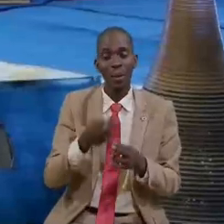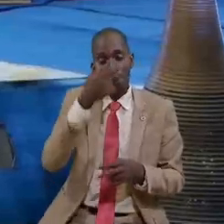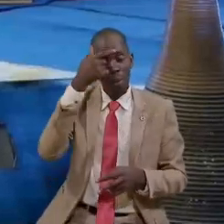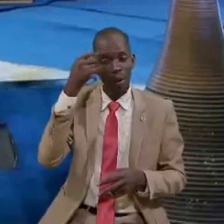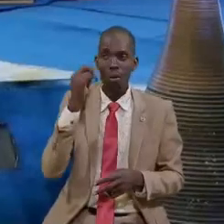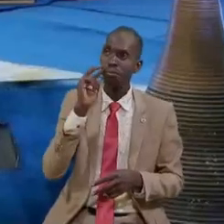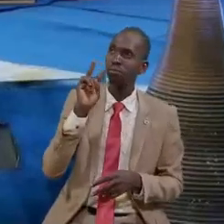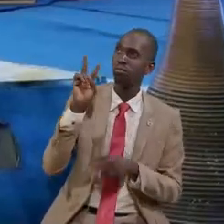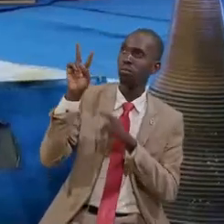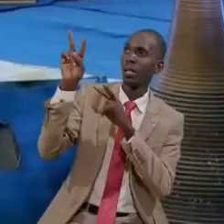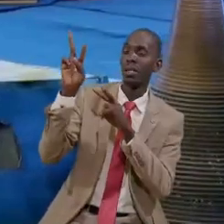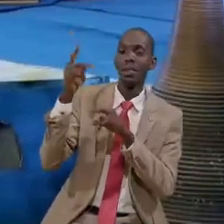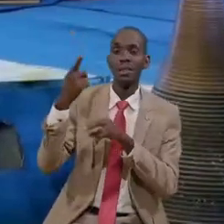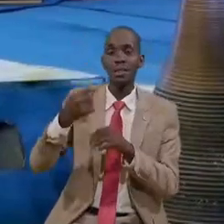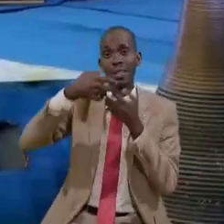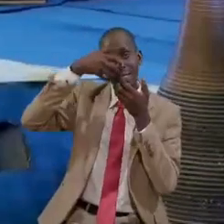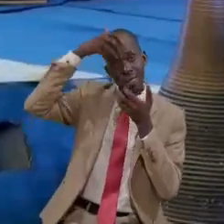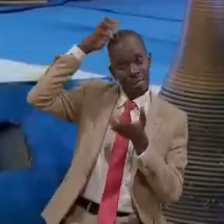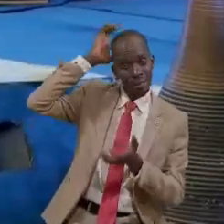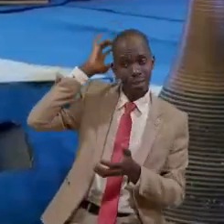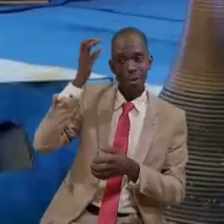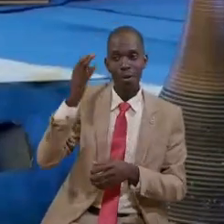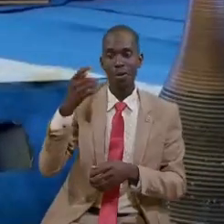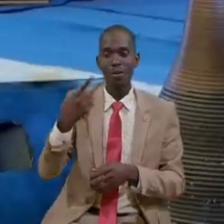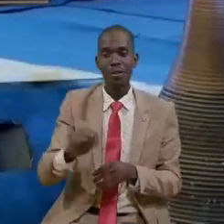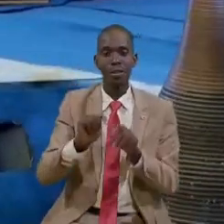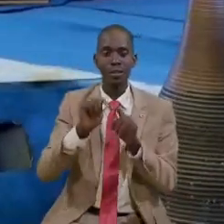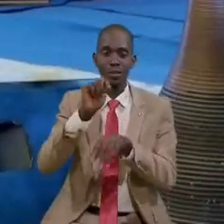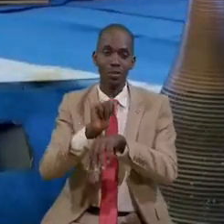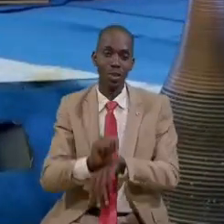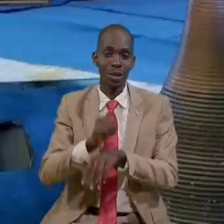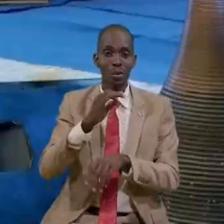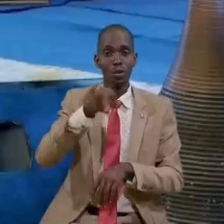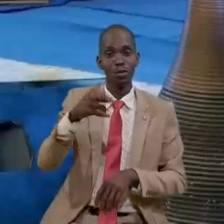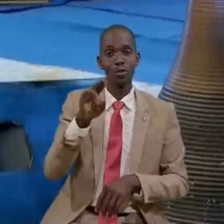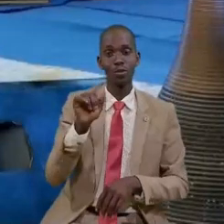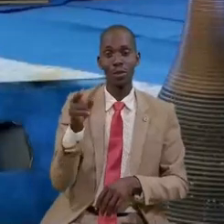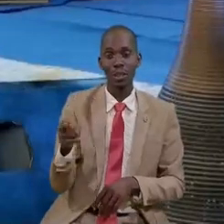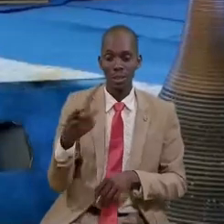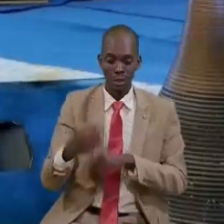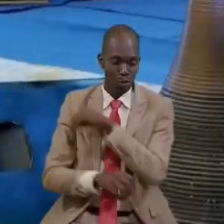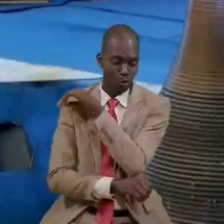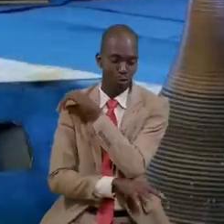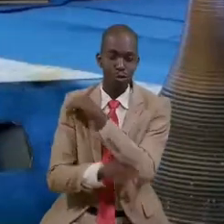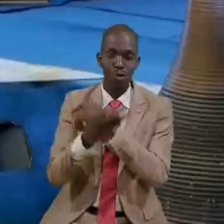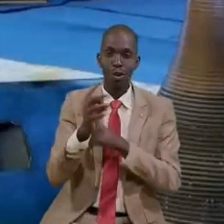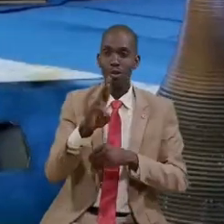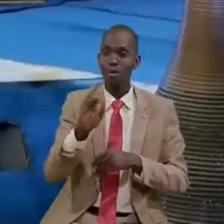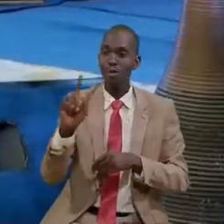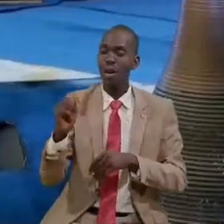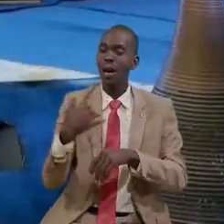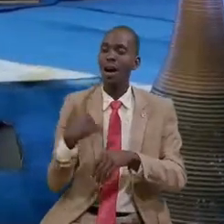Voici le lion de la tribu de Juda, le rejeton de David, a